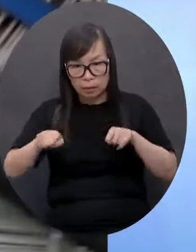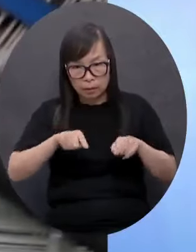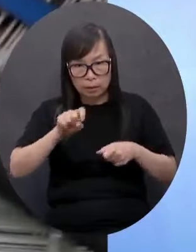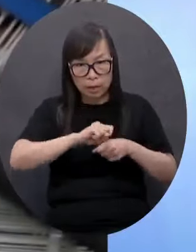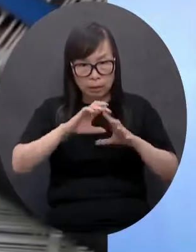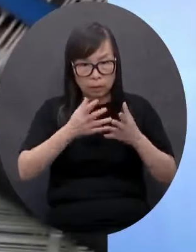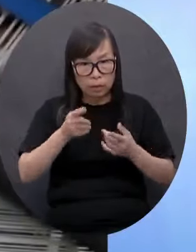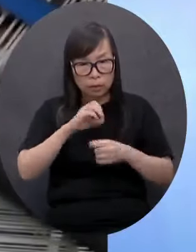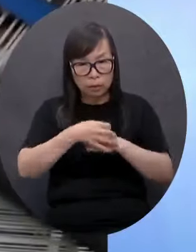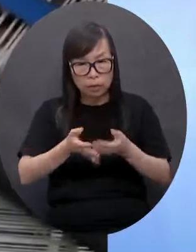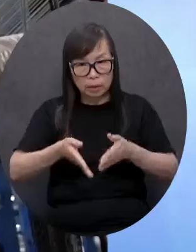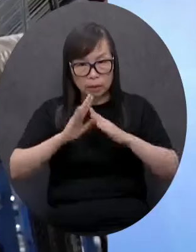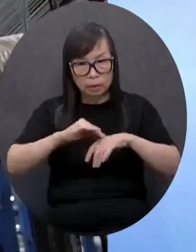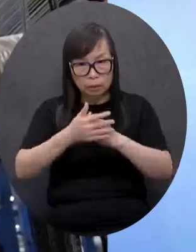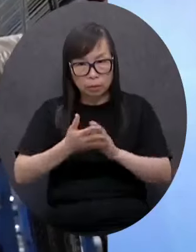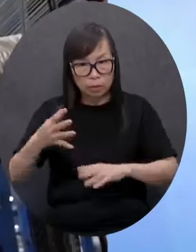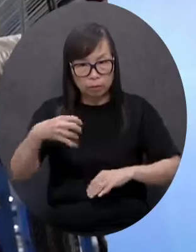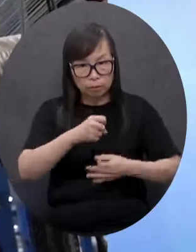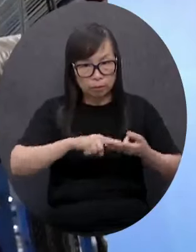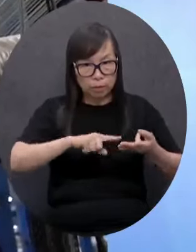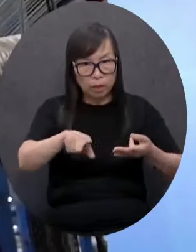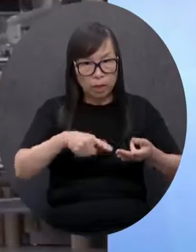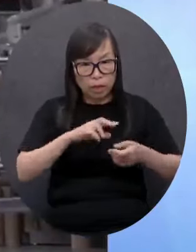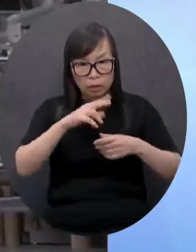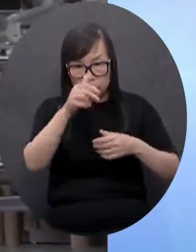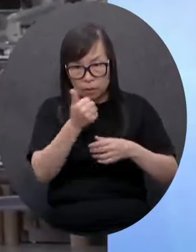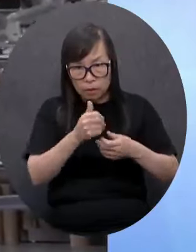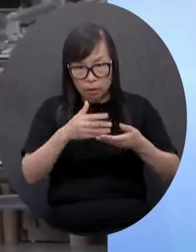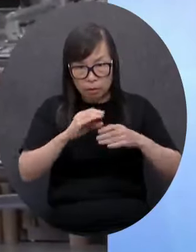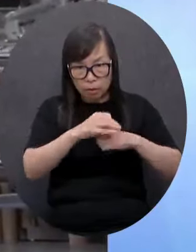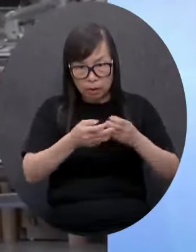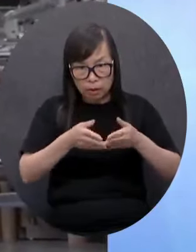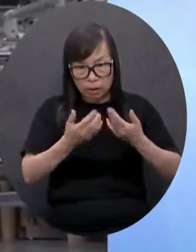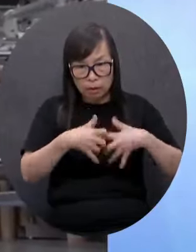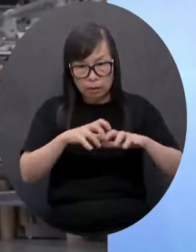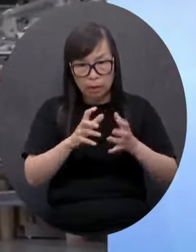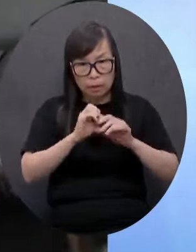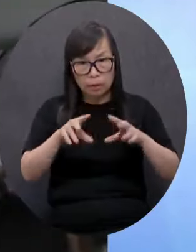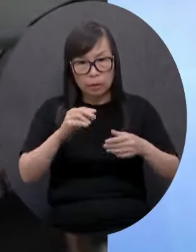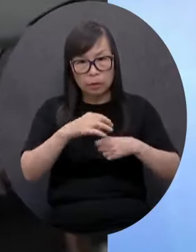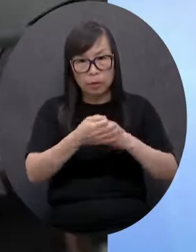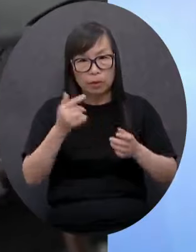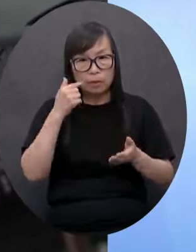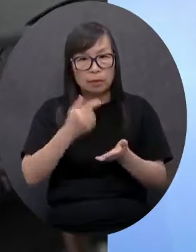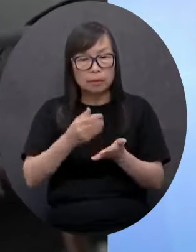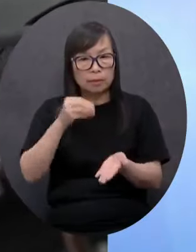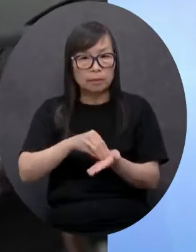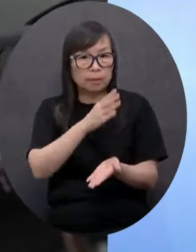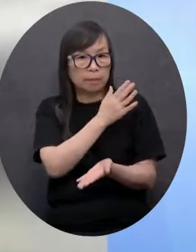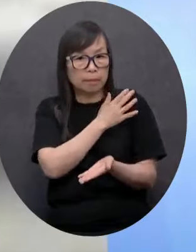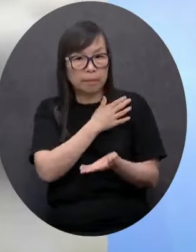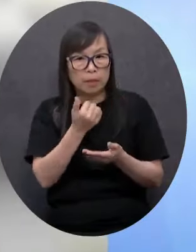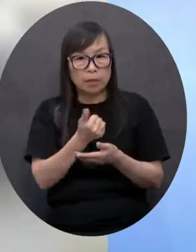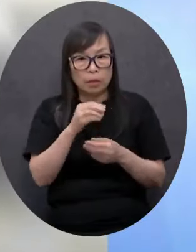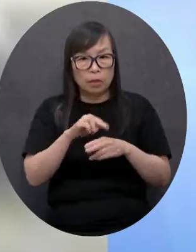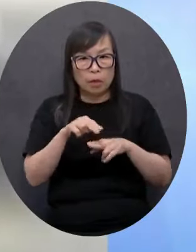强党对国有企业的全面领导，完善党领导国企的制度机制，推动国企严格落实责任，完善